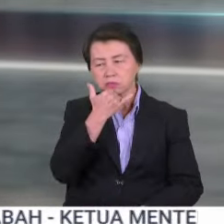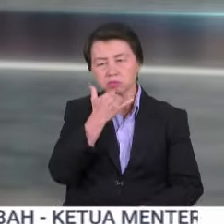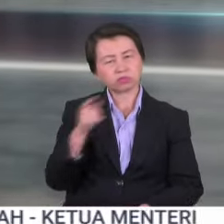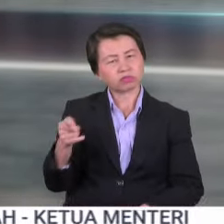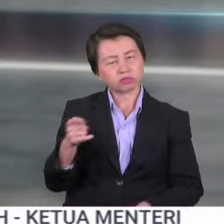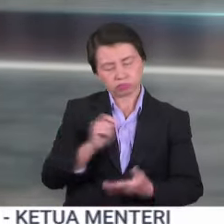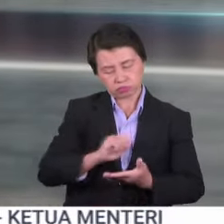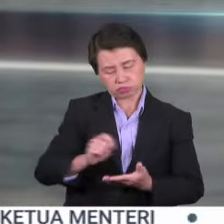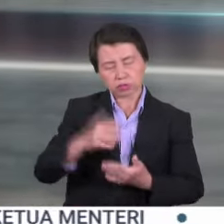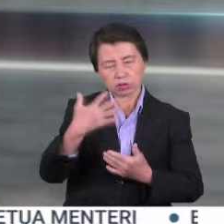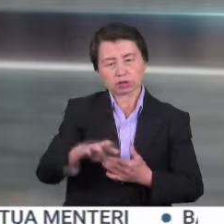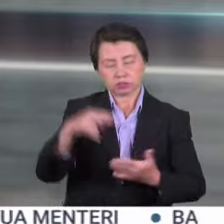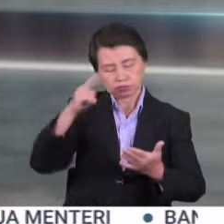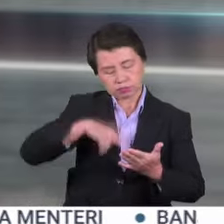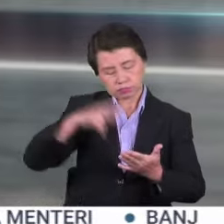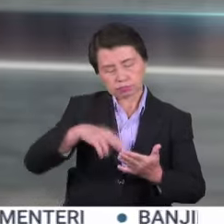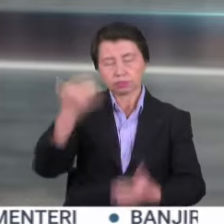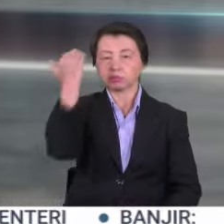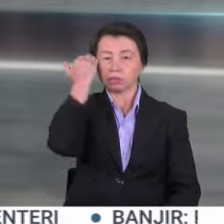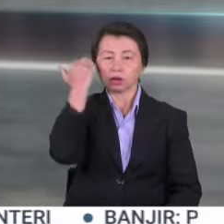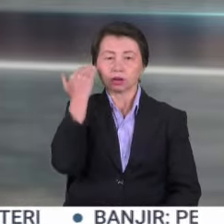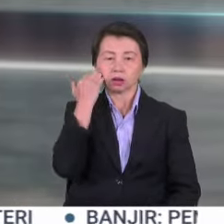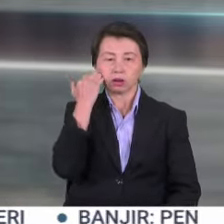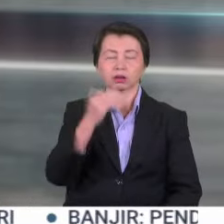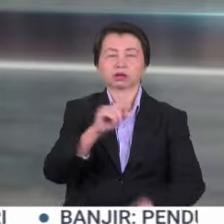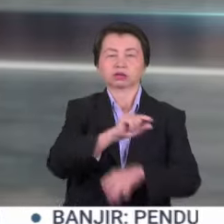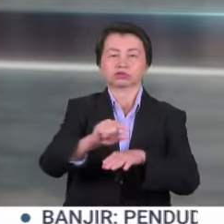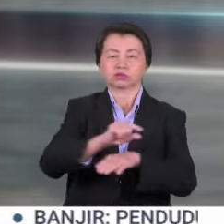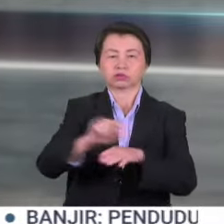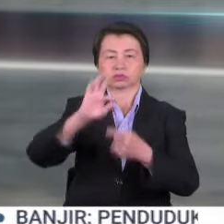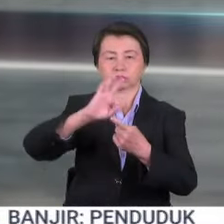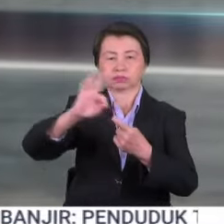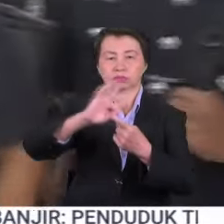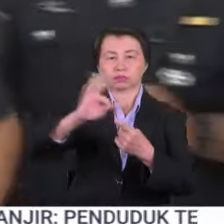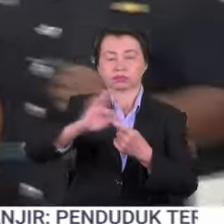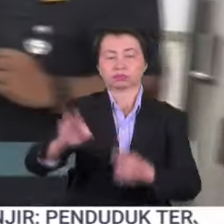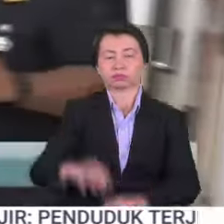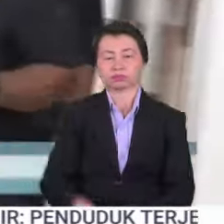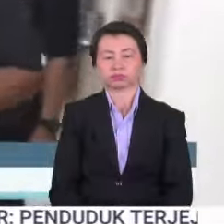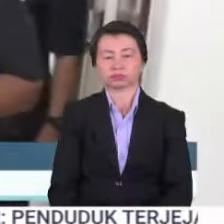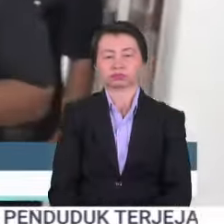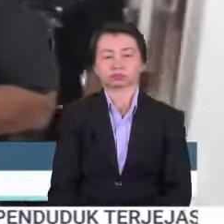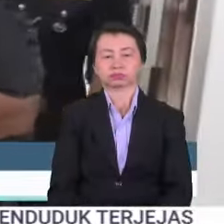direkodkan selepas pertuduhan dibacakan di Mahkamah Majistret Georgetown.